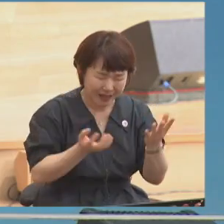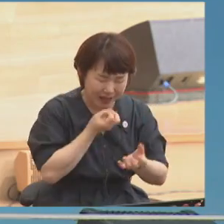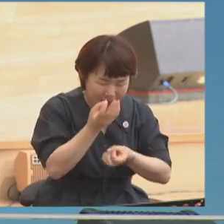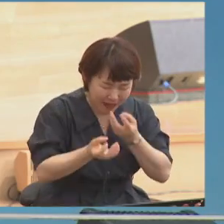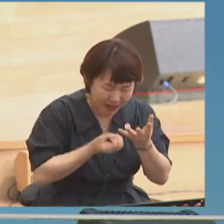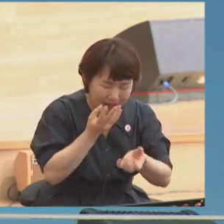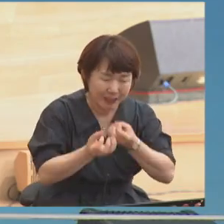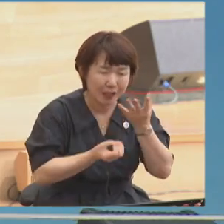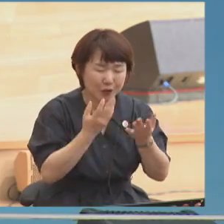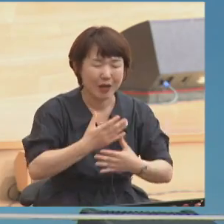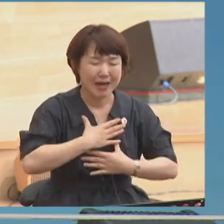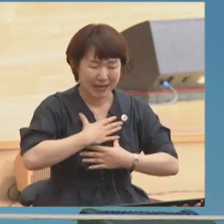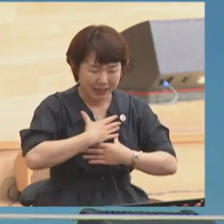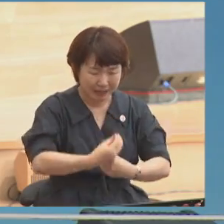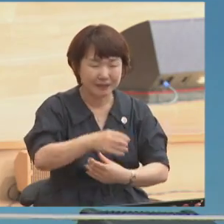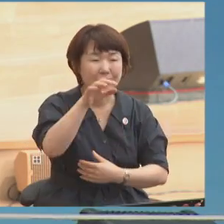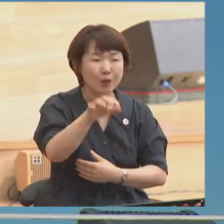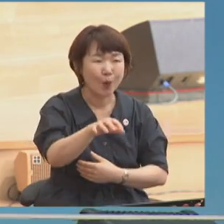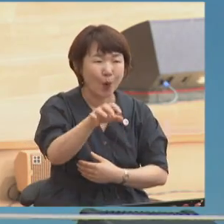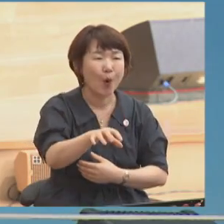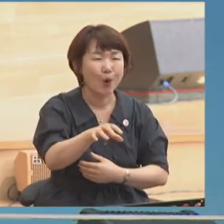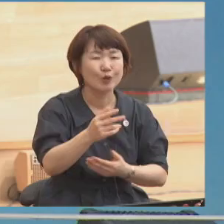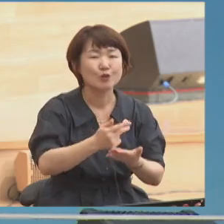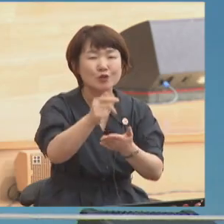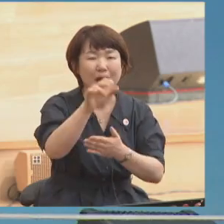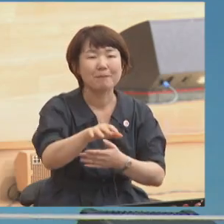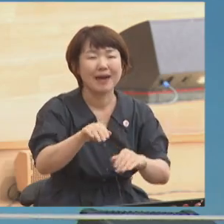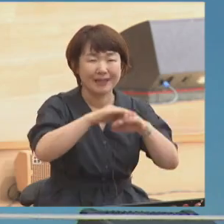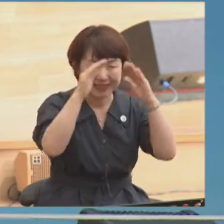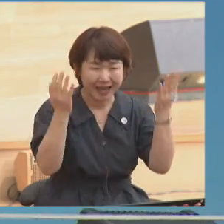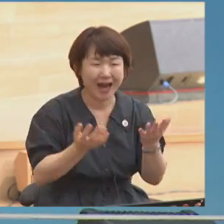토해내도 안전한 주님 앞에 다